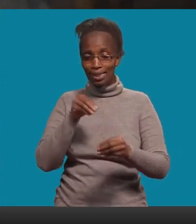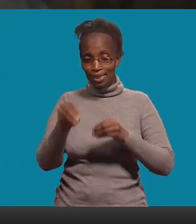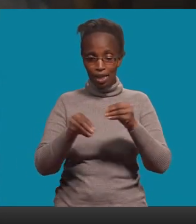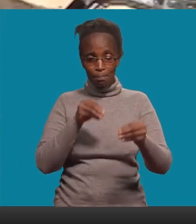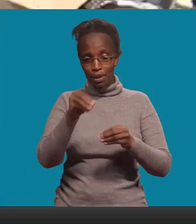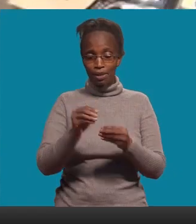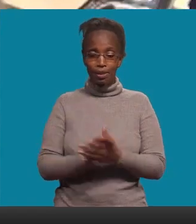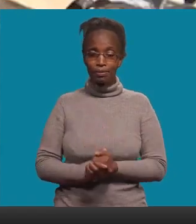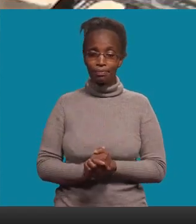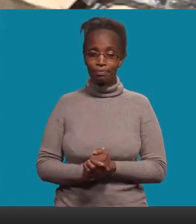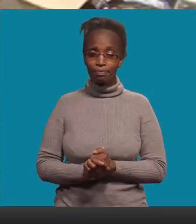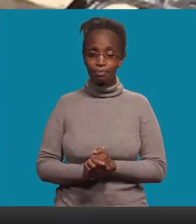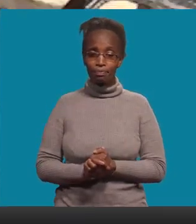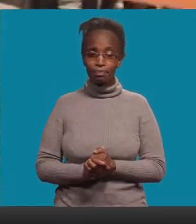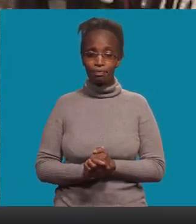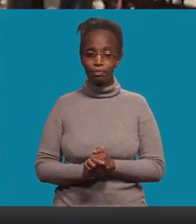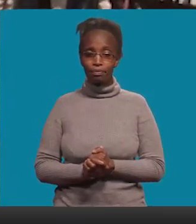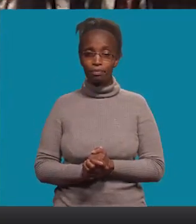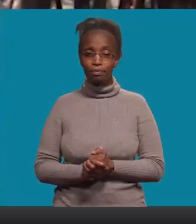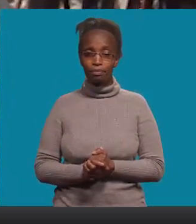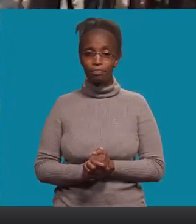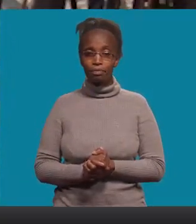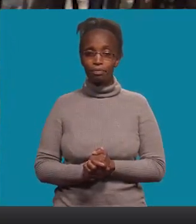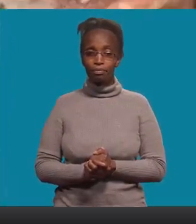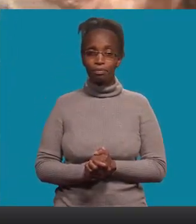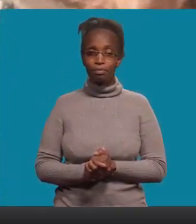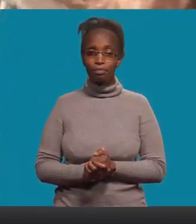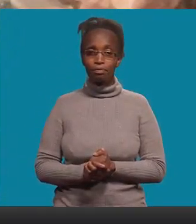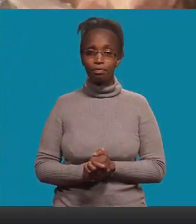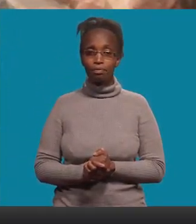wanawake wanaishi na ulemavu nchini Kenya. Emmanuel Maundo, Undugu TV.